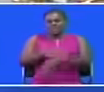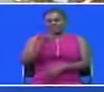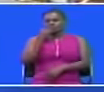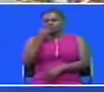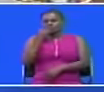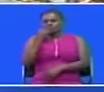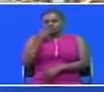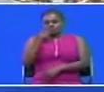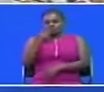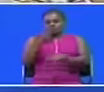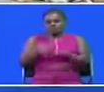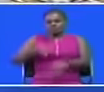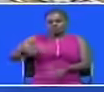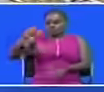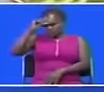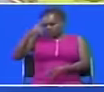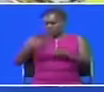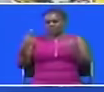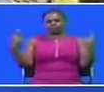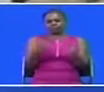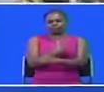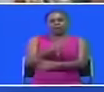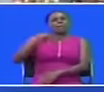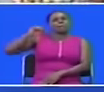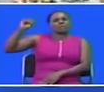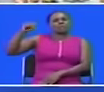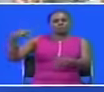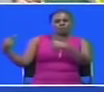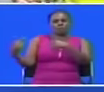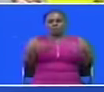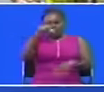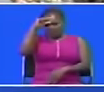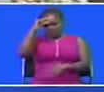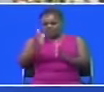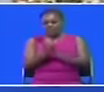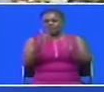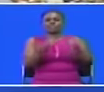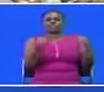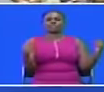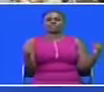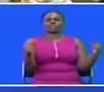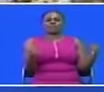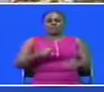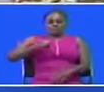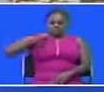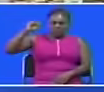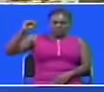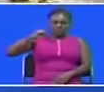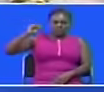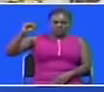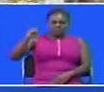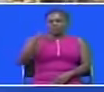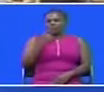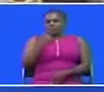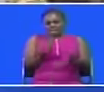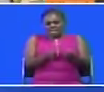food on behalf of the county government, but it turned out to be a political battle between the government and the opposition. Well, with the politics of maize and beans